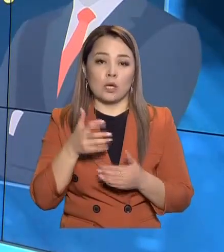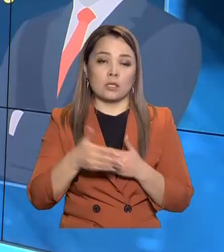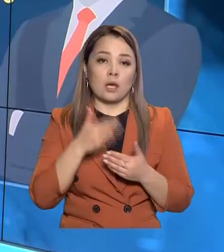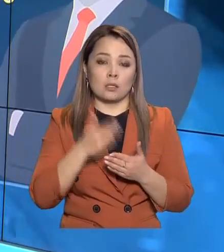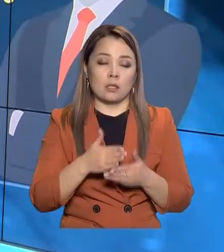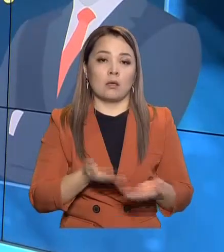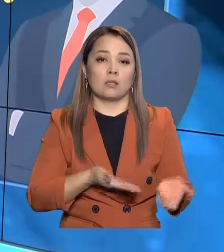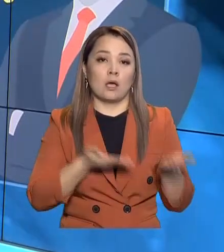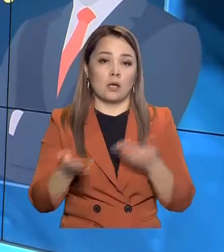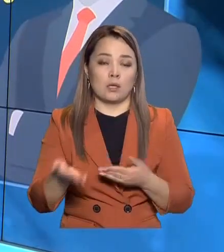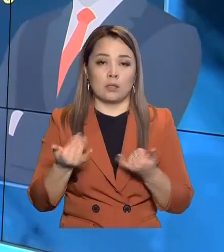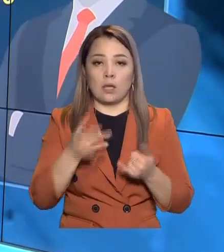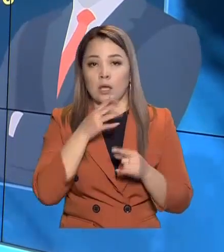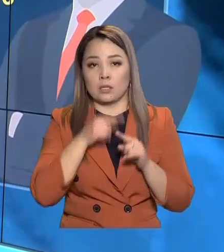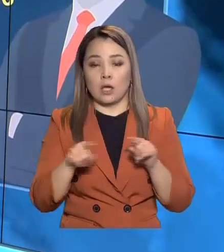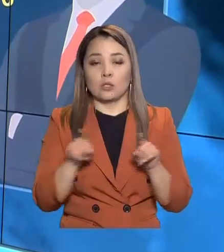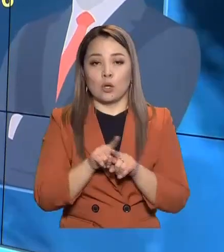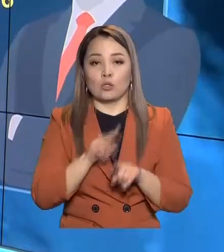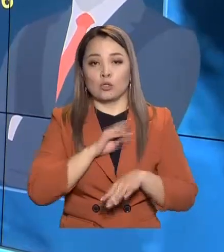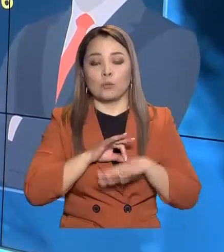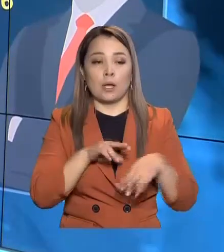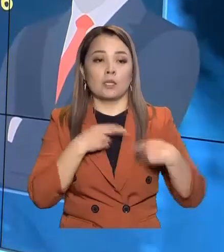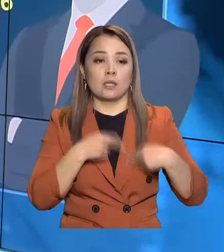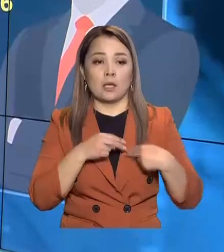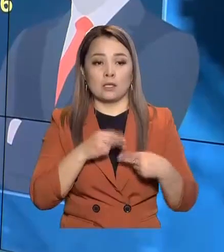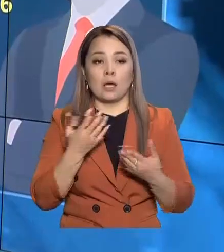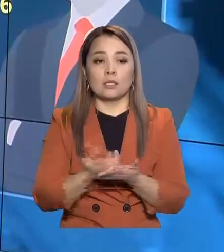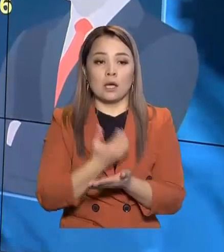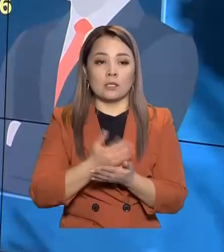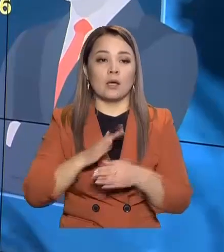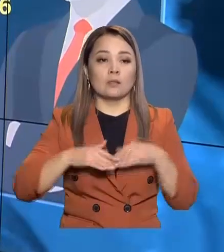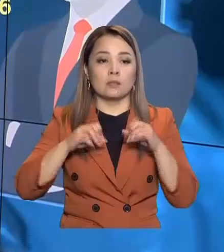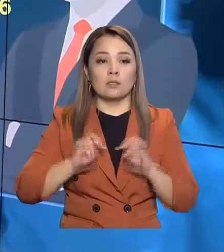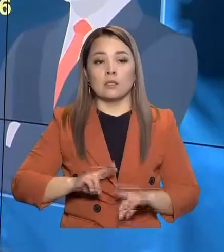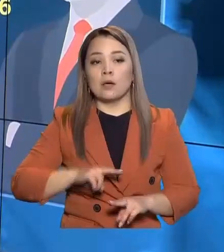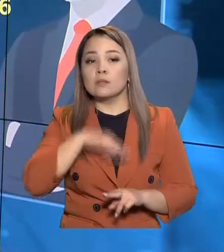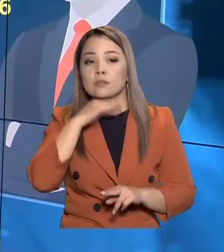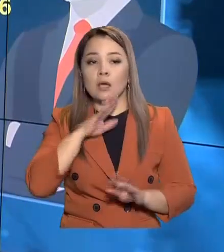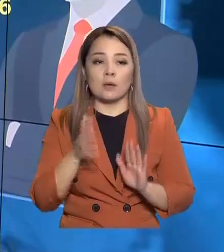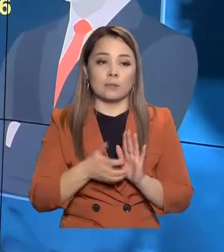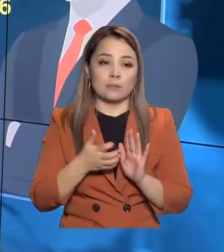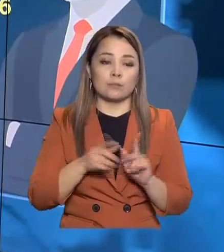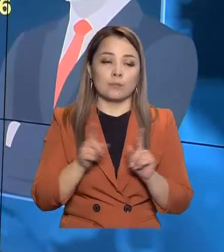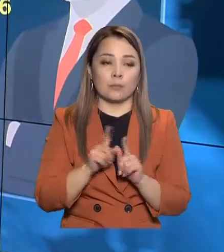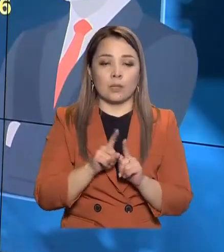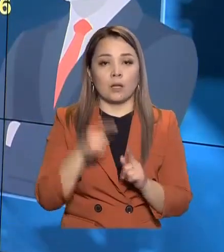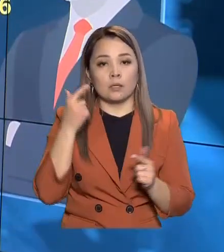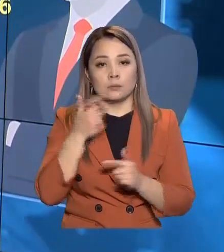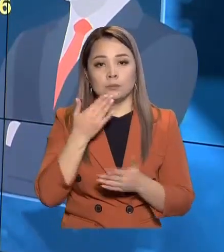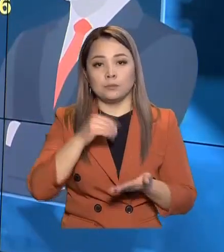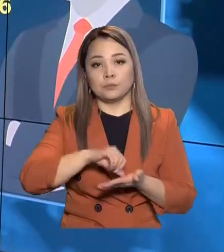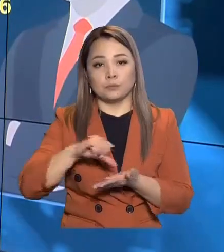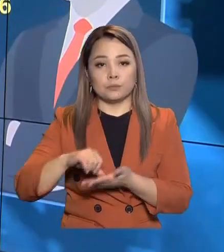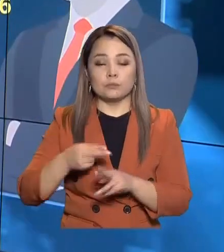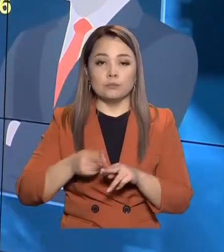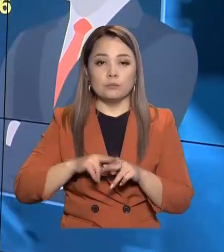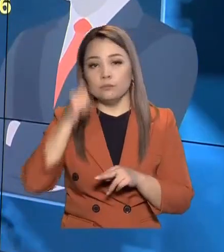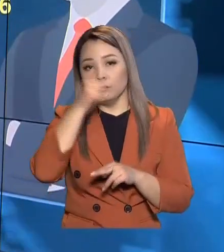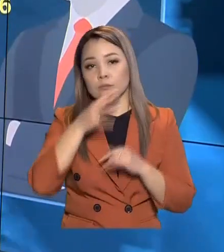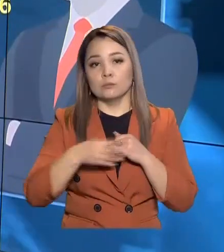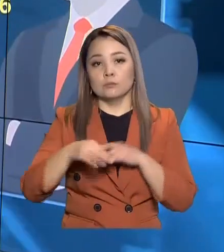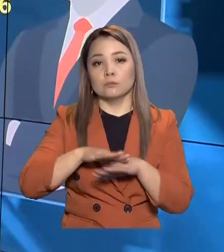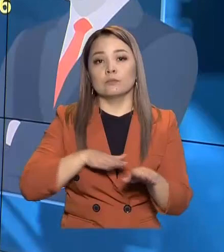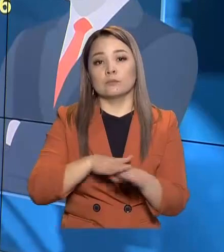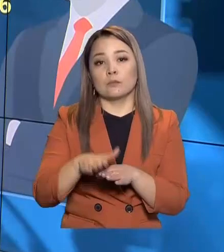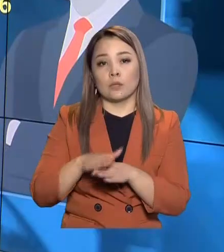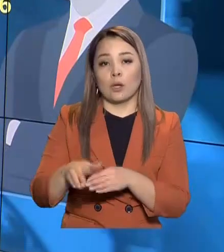шақырылады. Дегенмен бұл шараның еңбек нарығындағы тапшы мамандық иелері мен бейінді мамандарға қатысы жоқ. Былтыр елде жергілікті